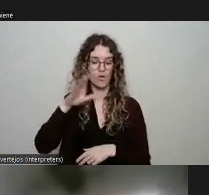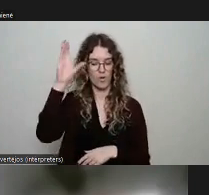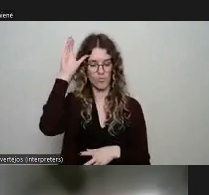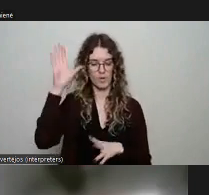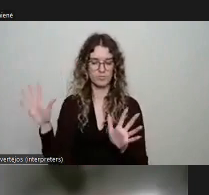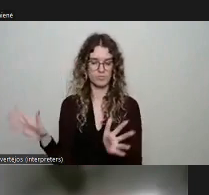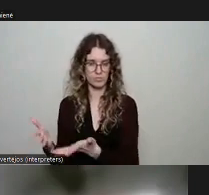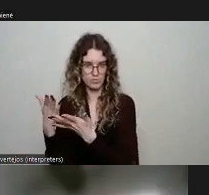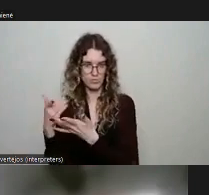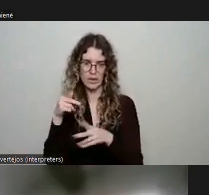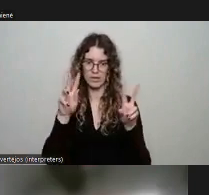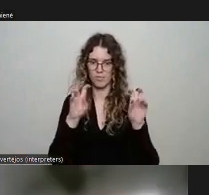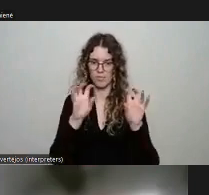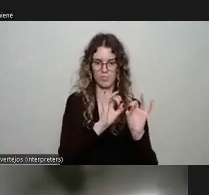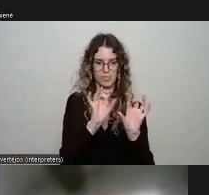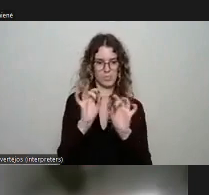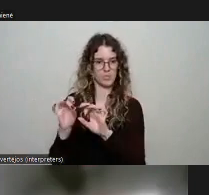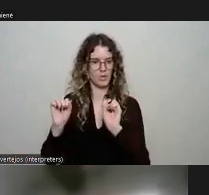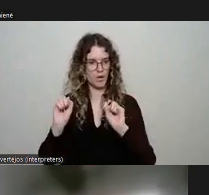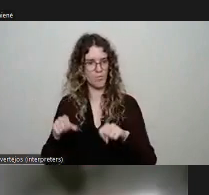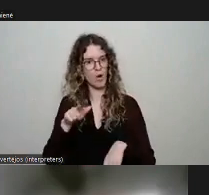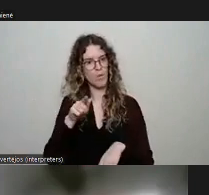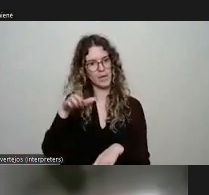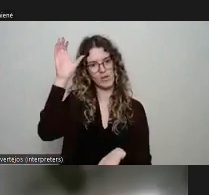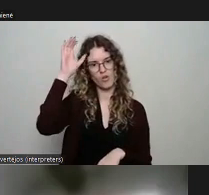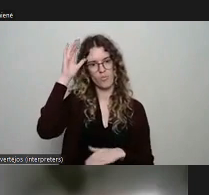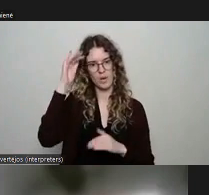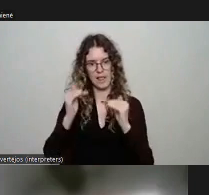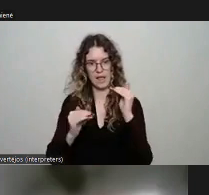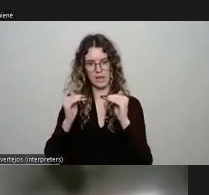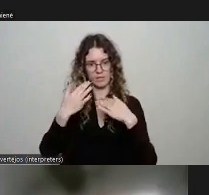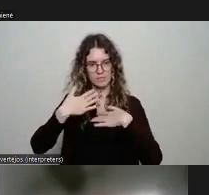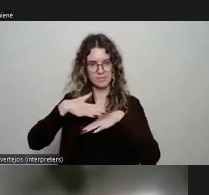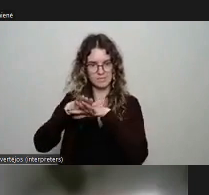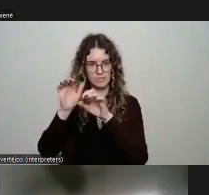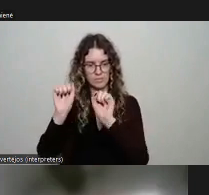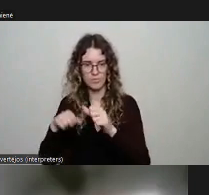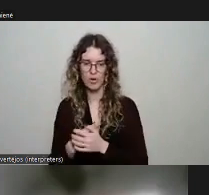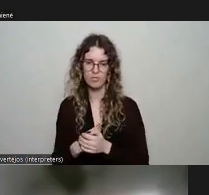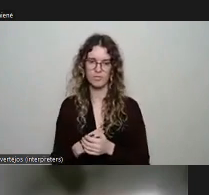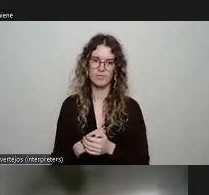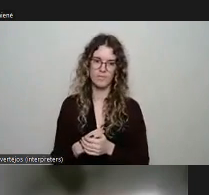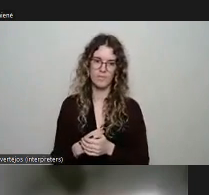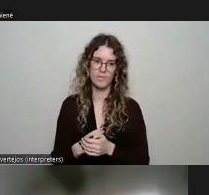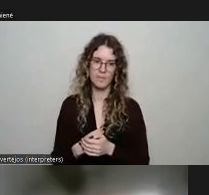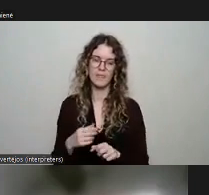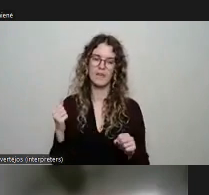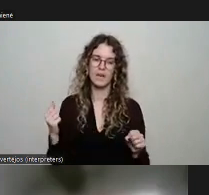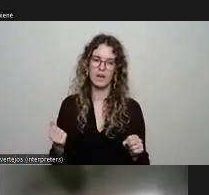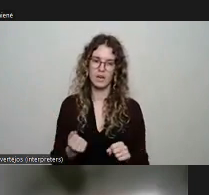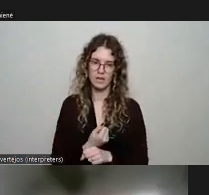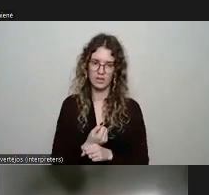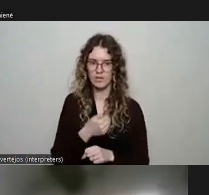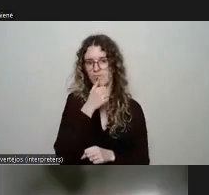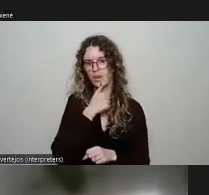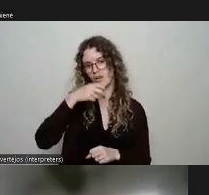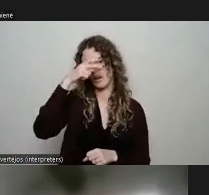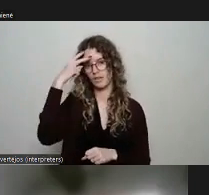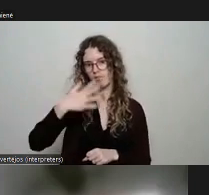temos ir skirtingos būti, bet kompetencijų lygmenyje galima integracija, turi būti integruotas integracijos kažkokios Lietuvos